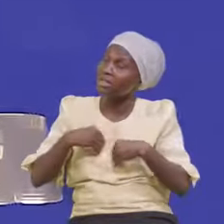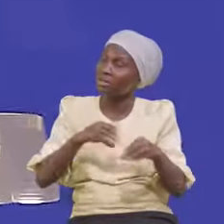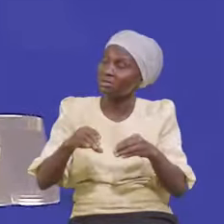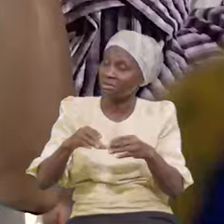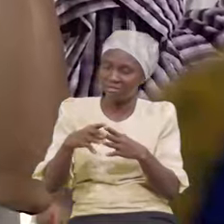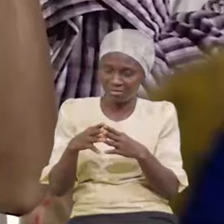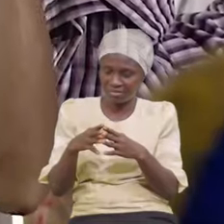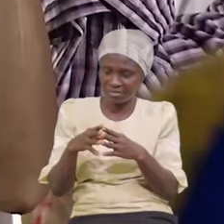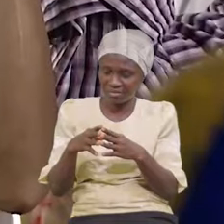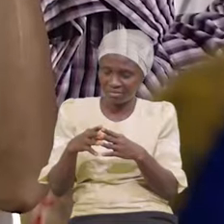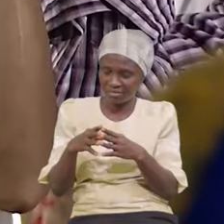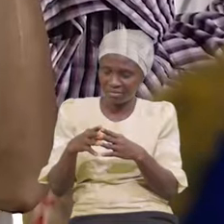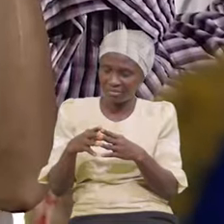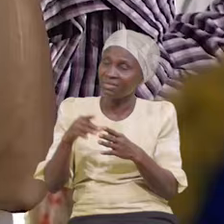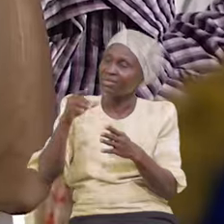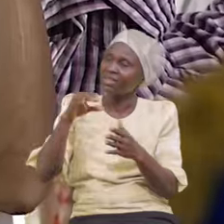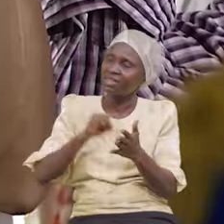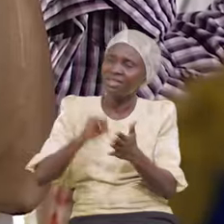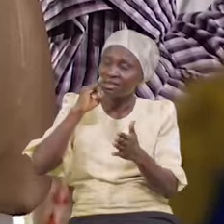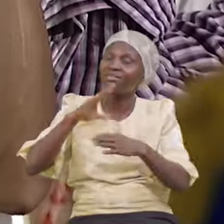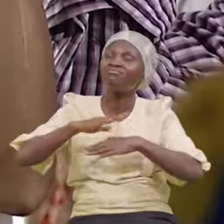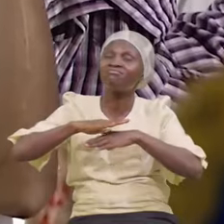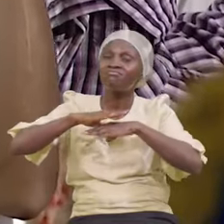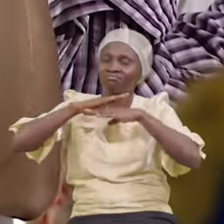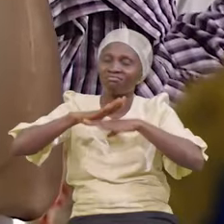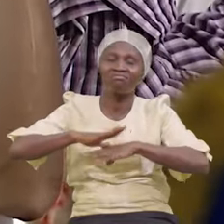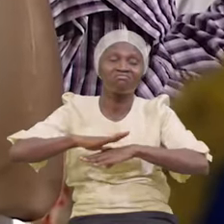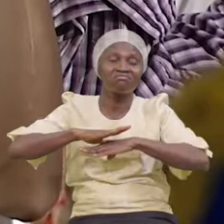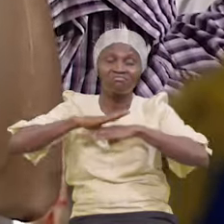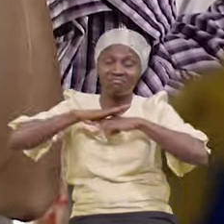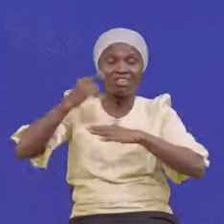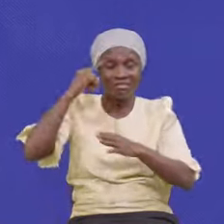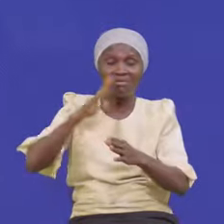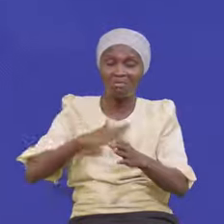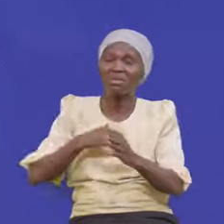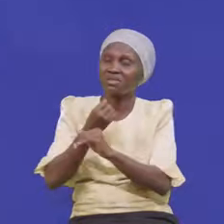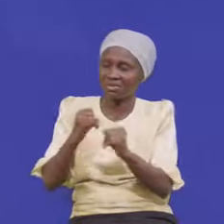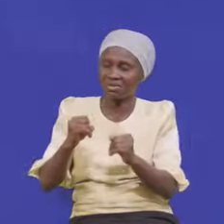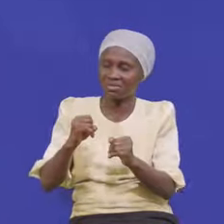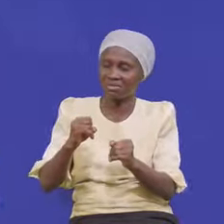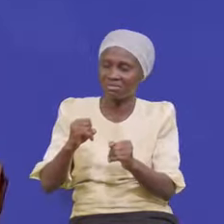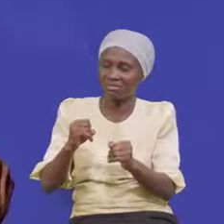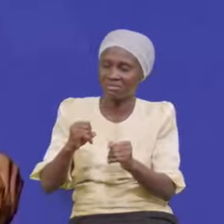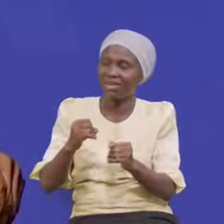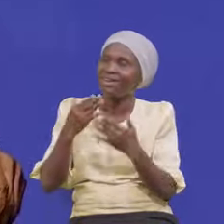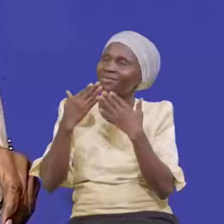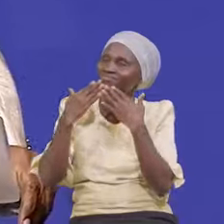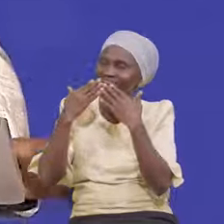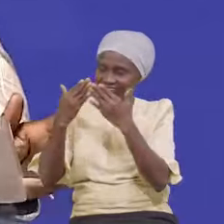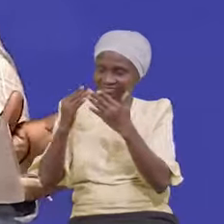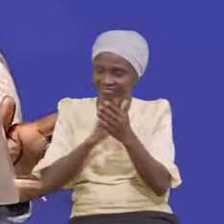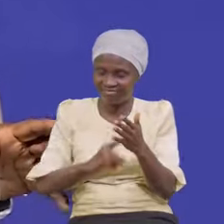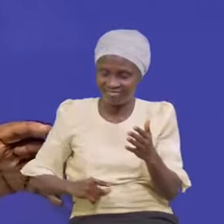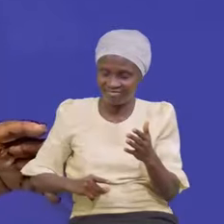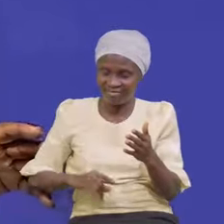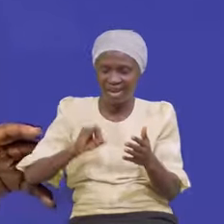క్రీస్తు చేసిన కార్యాన్ని. Is sufficient for my salvation. అది నా రక్షణ కోసం సరిపోతుంది. Thank you, Lord. వందనాలు